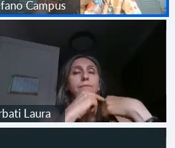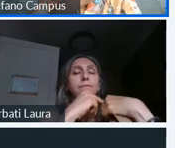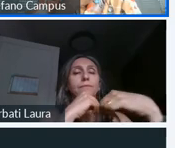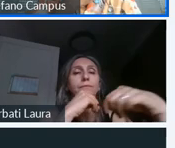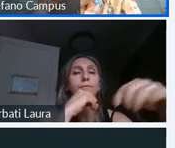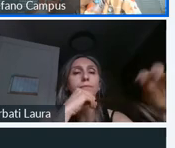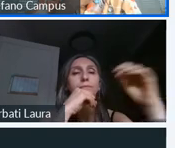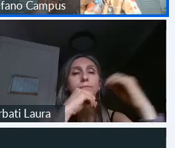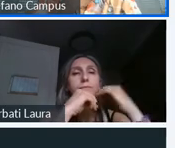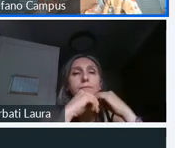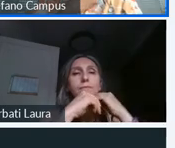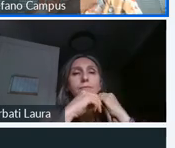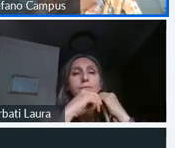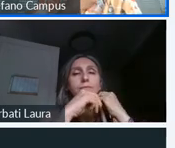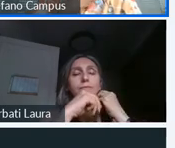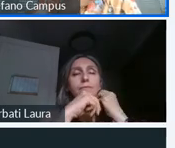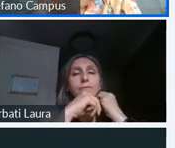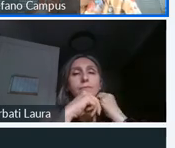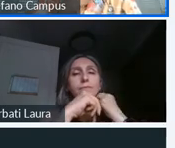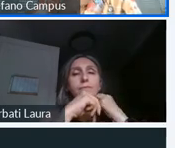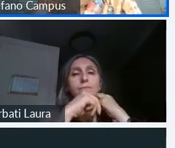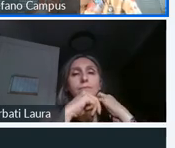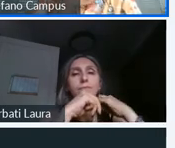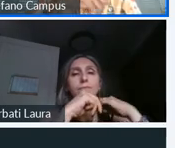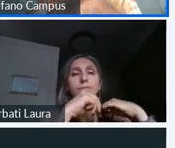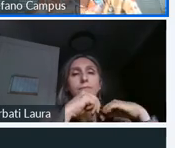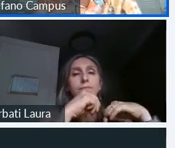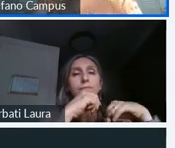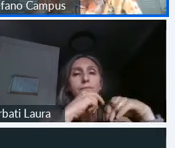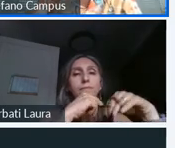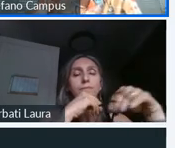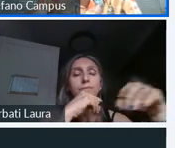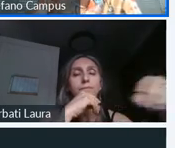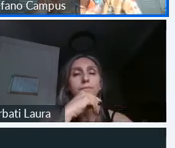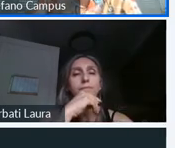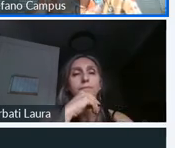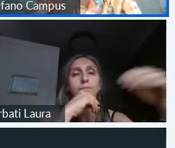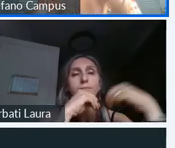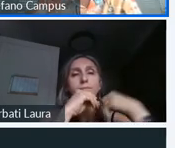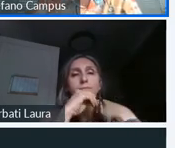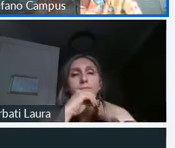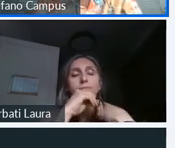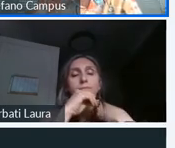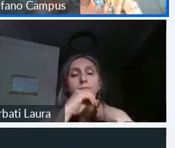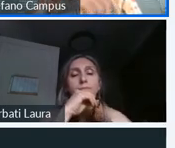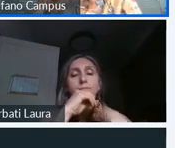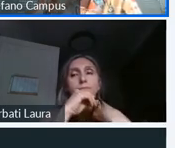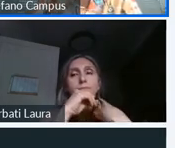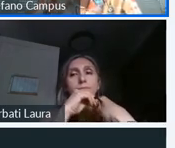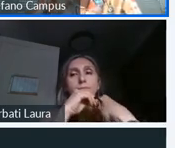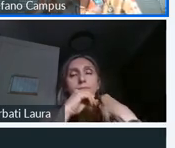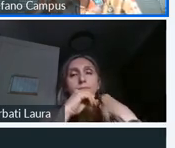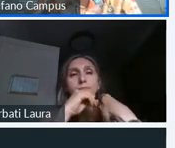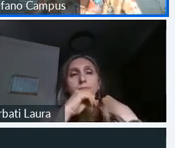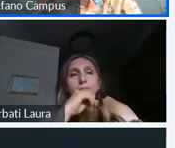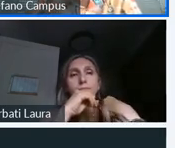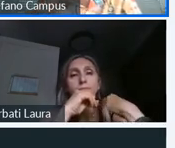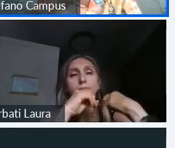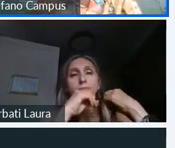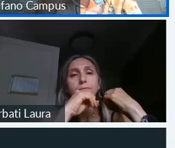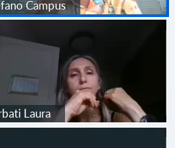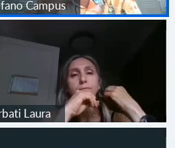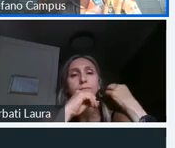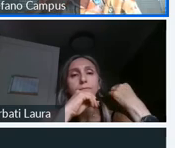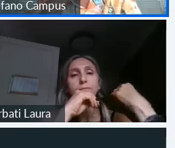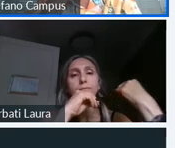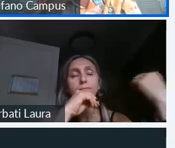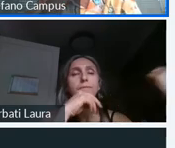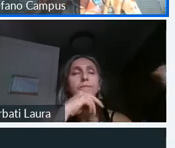sulle licenze d'uso si trova nella sezione che si chiama vincoli relative